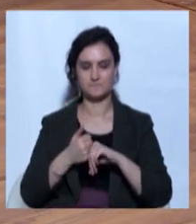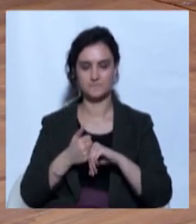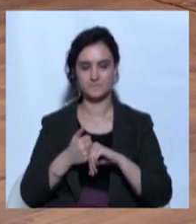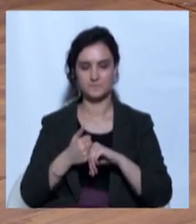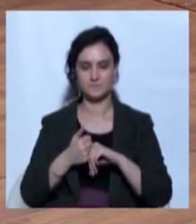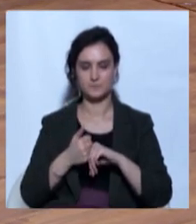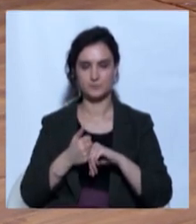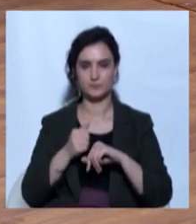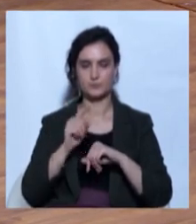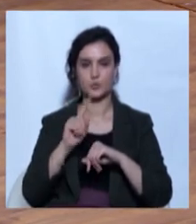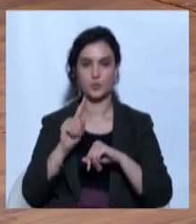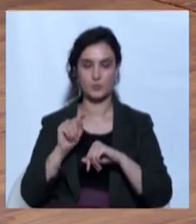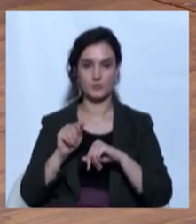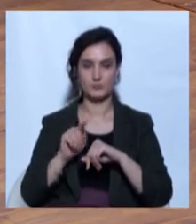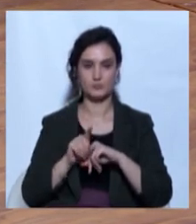გაიაზრეთ კარგად, რომ